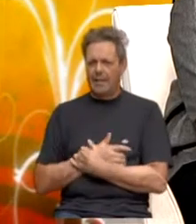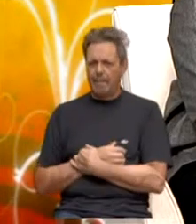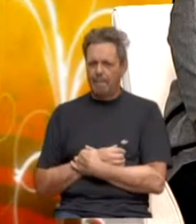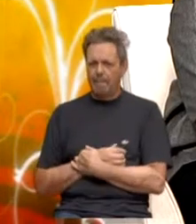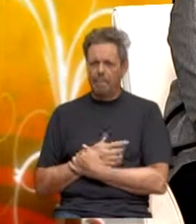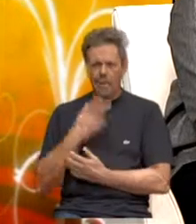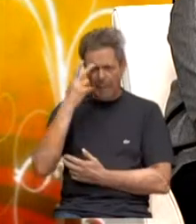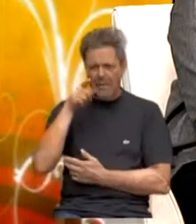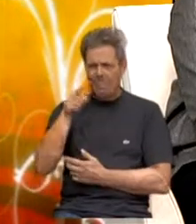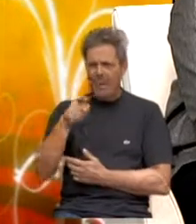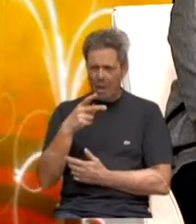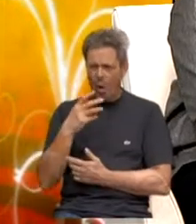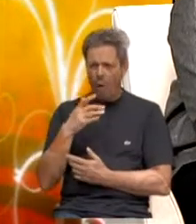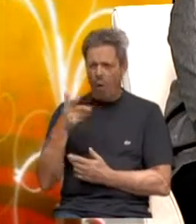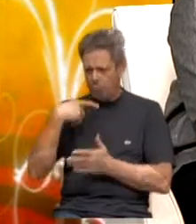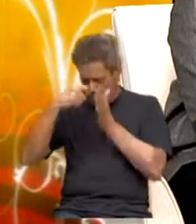moja kamera,